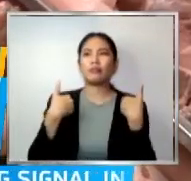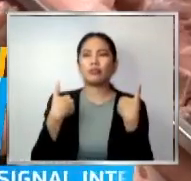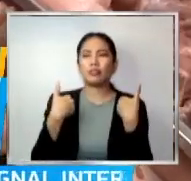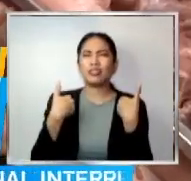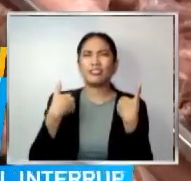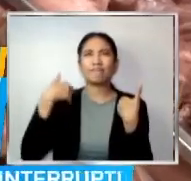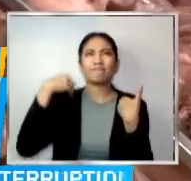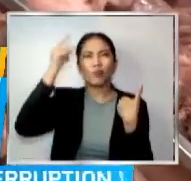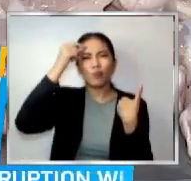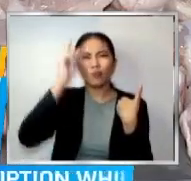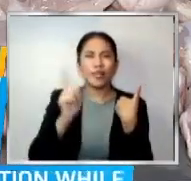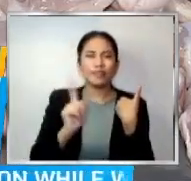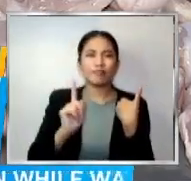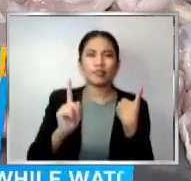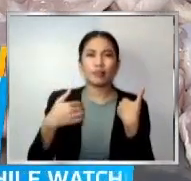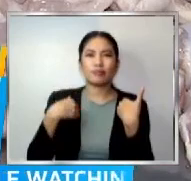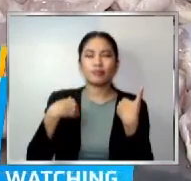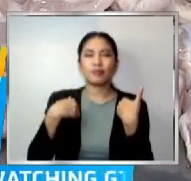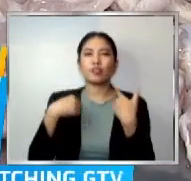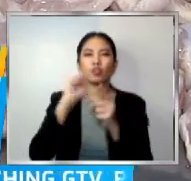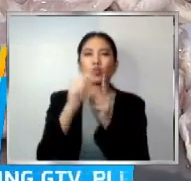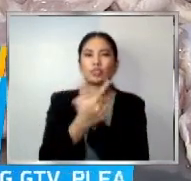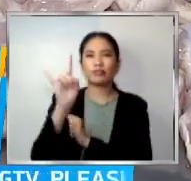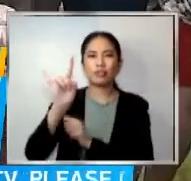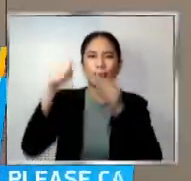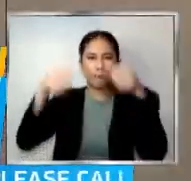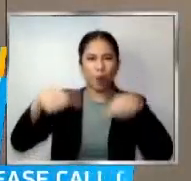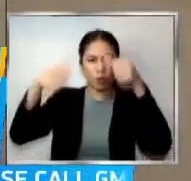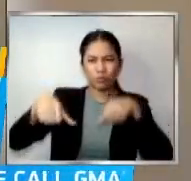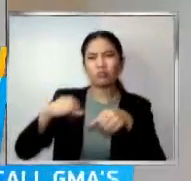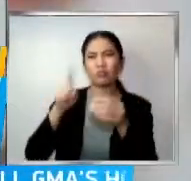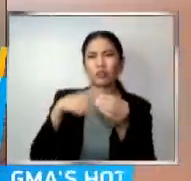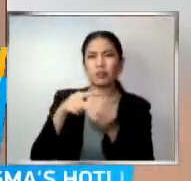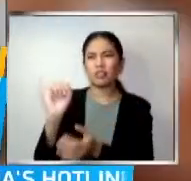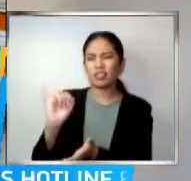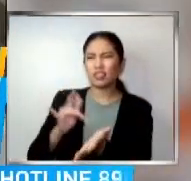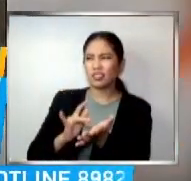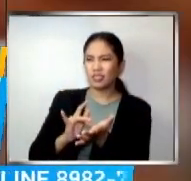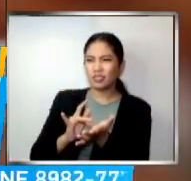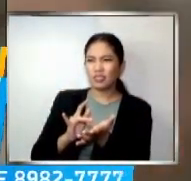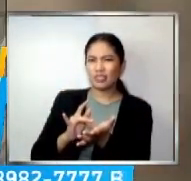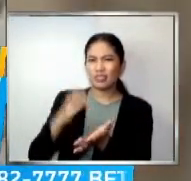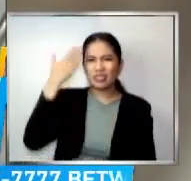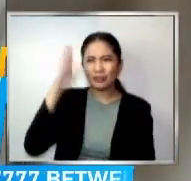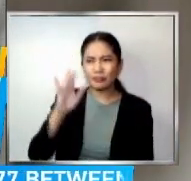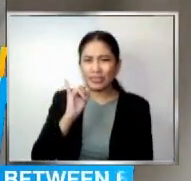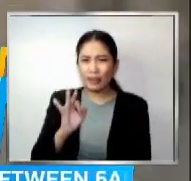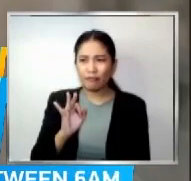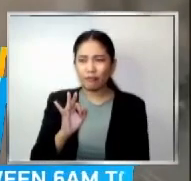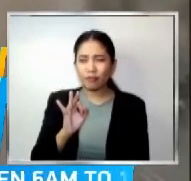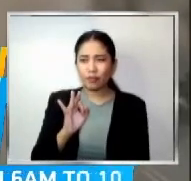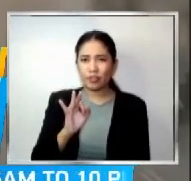social media information ng ivermectin, hindi mo alam kung anong medically appropriate. at